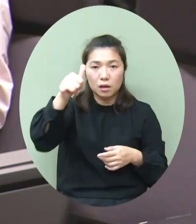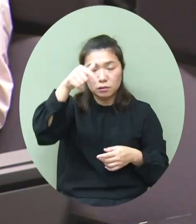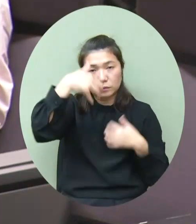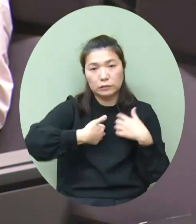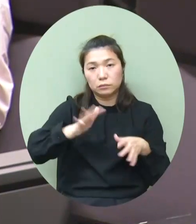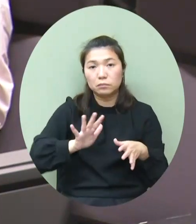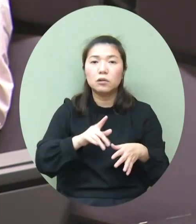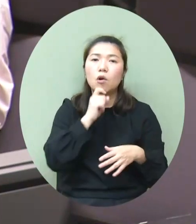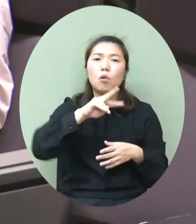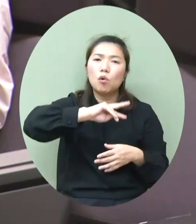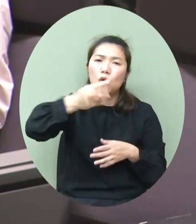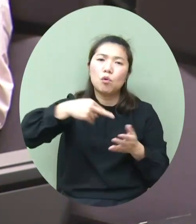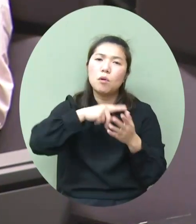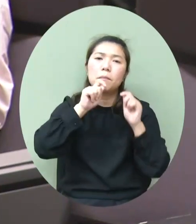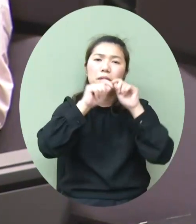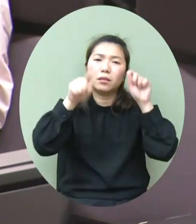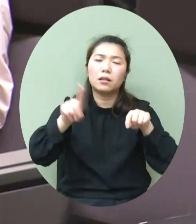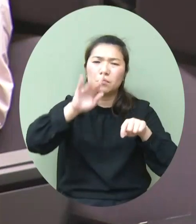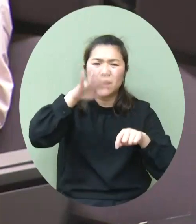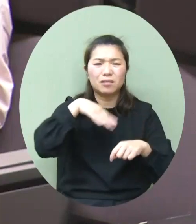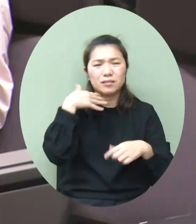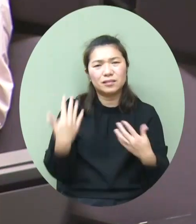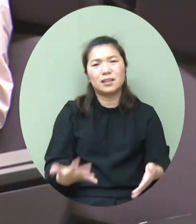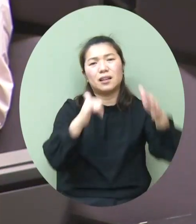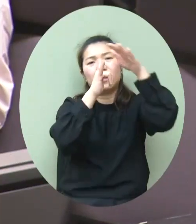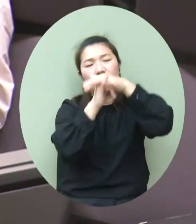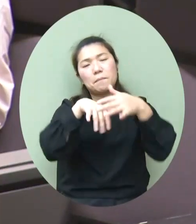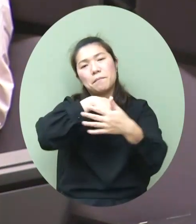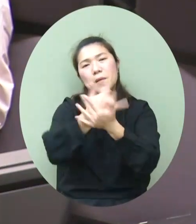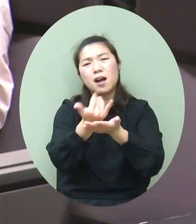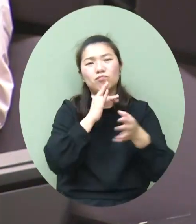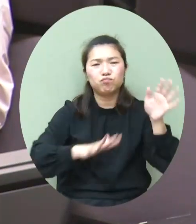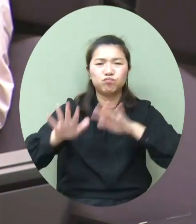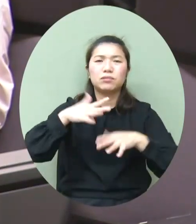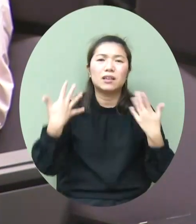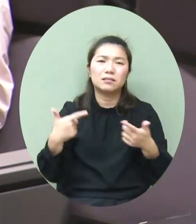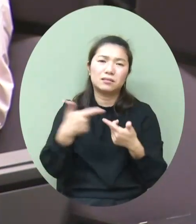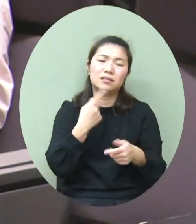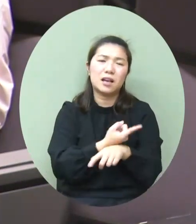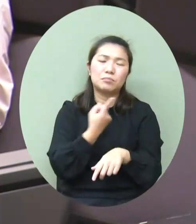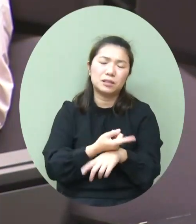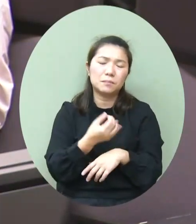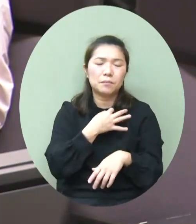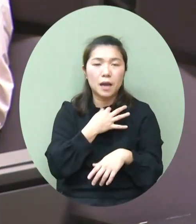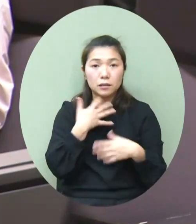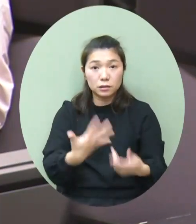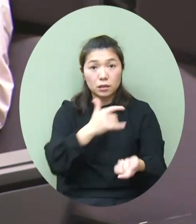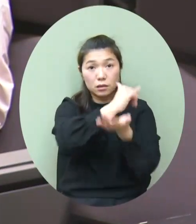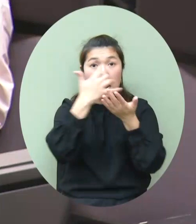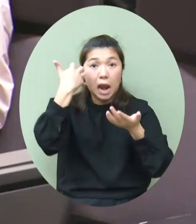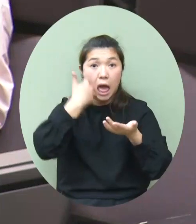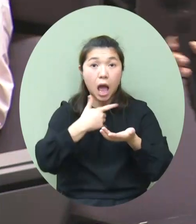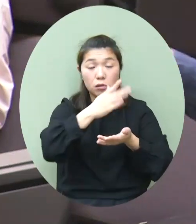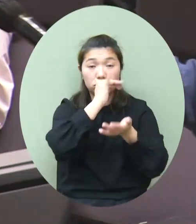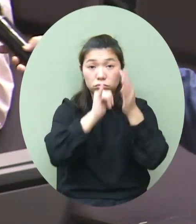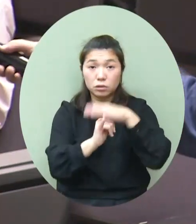伯医院还有广华医院，这个呼吁不是太有效。另外，尸体方面还没有好好的处理。我想